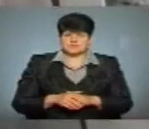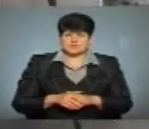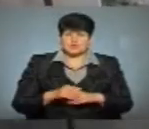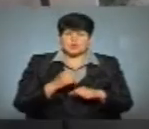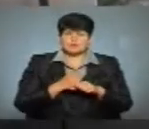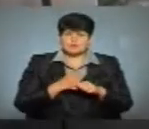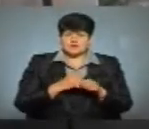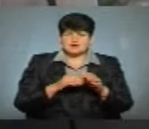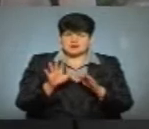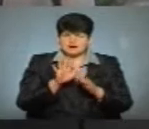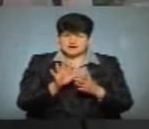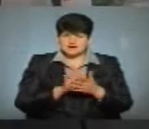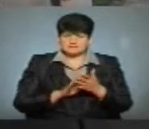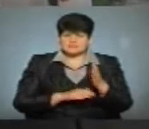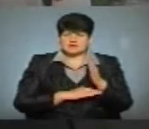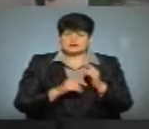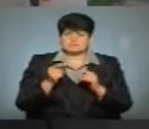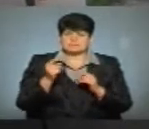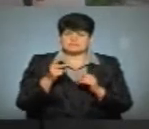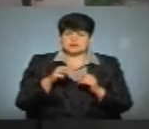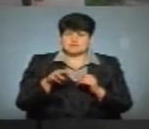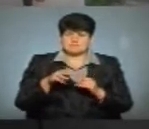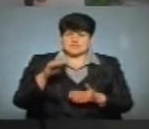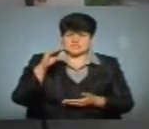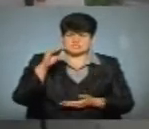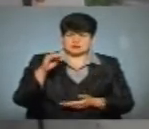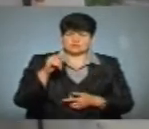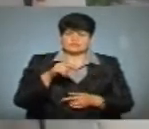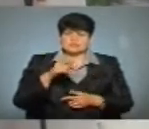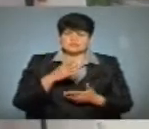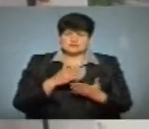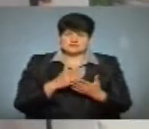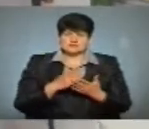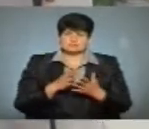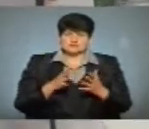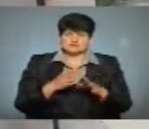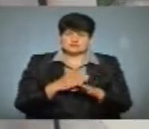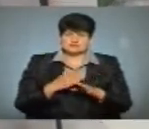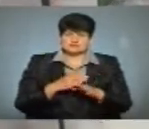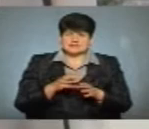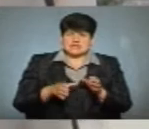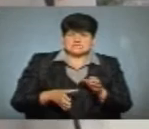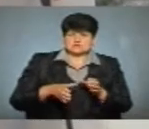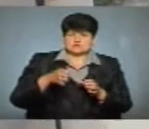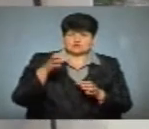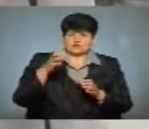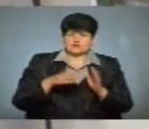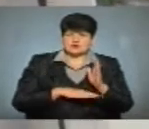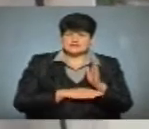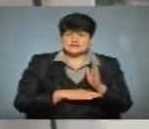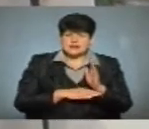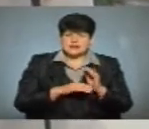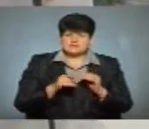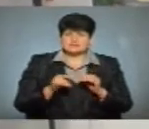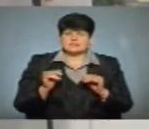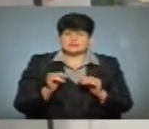Обробляємо дерева до 1,5 метра, бо вони переважно знаходяться на стовбурах дерев і так, як